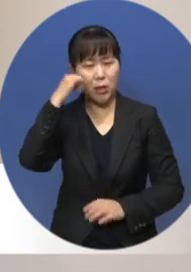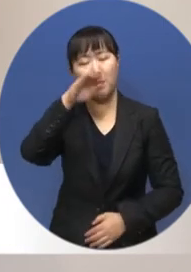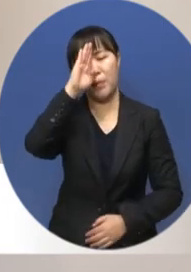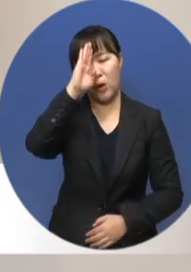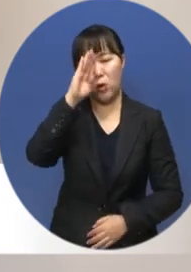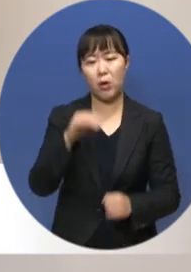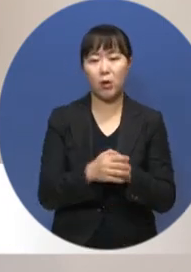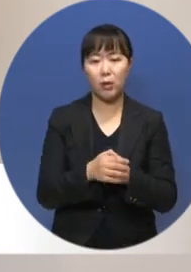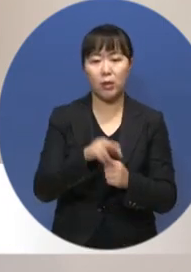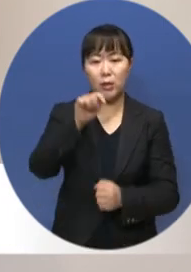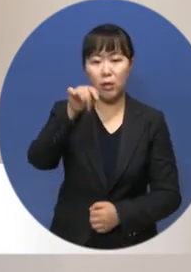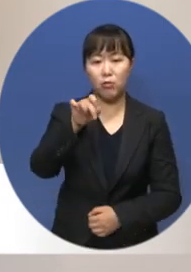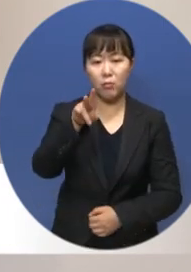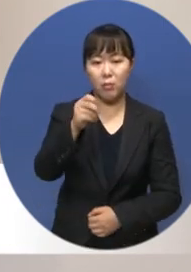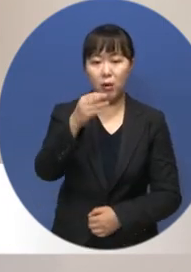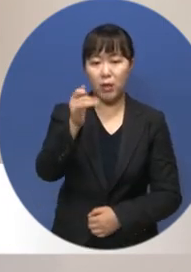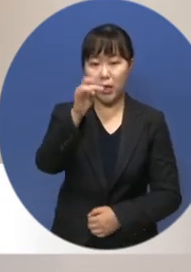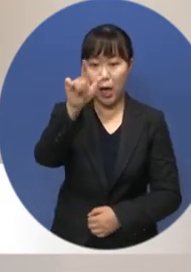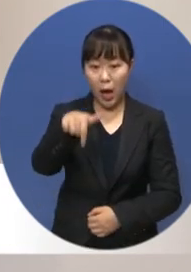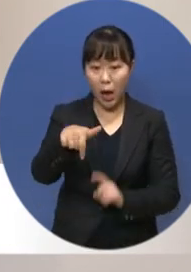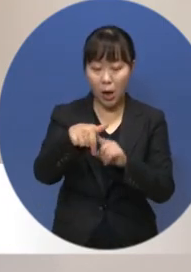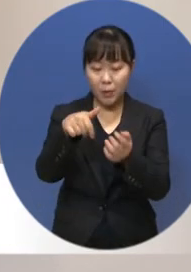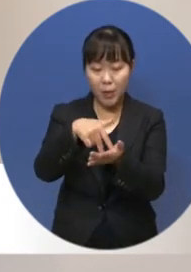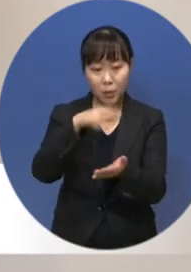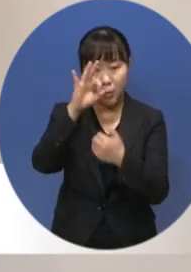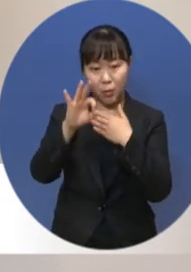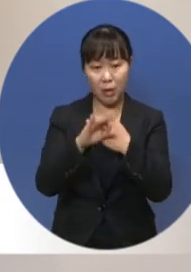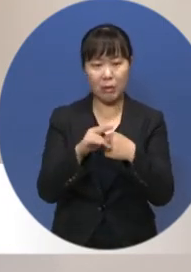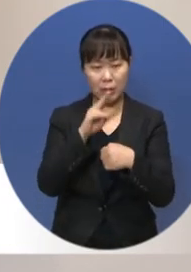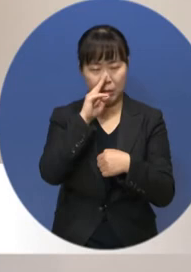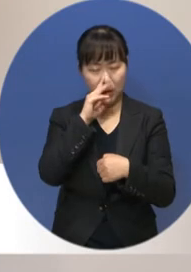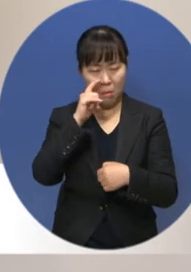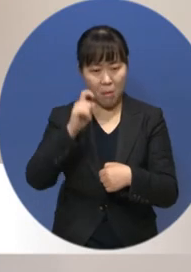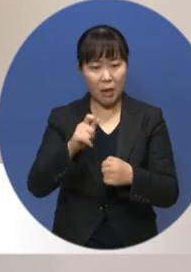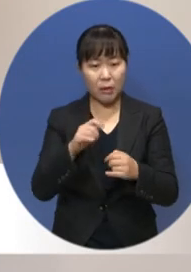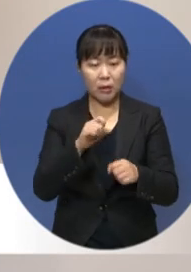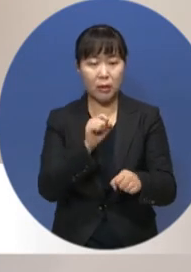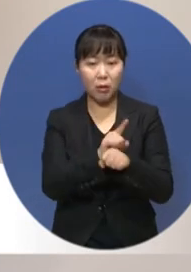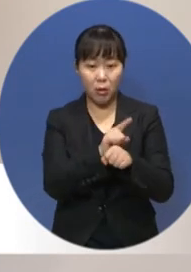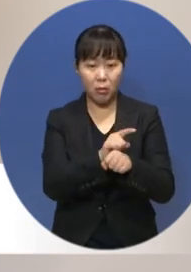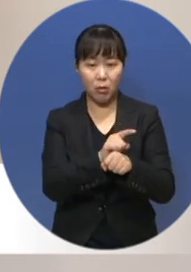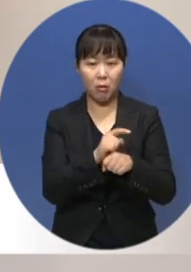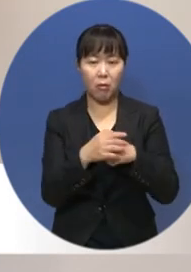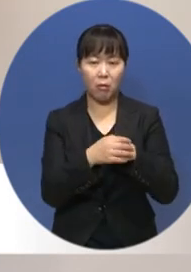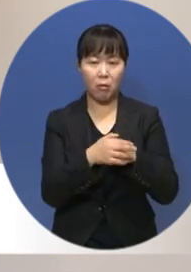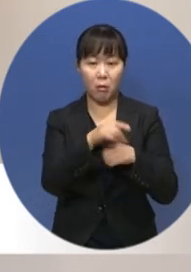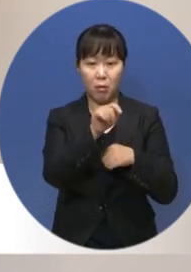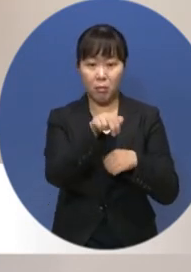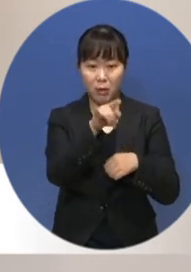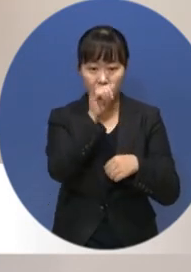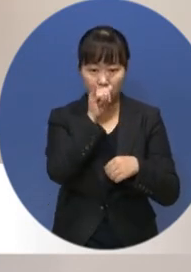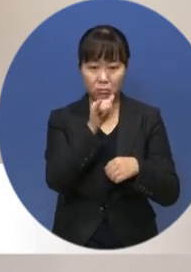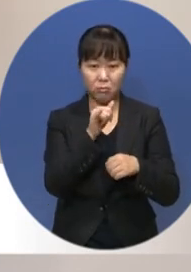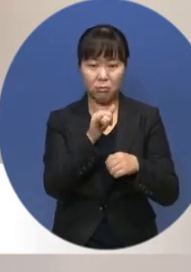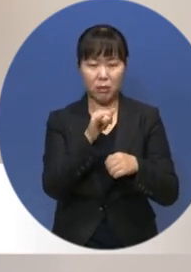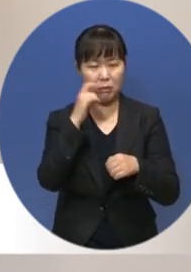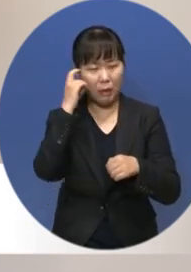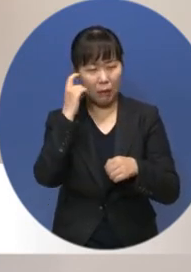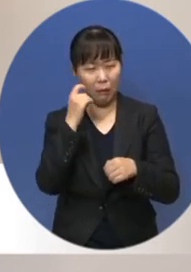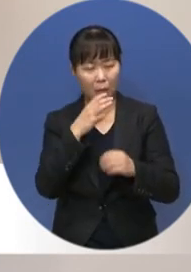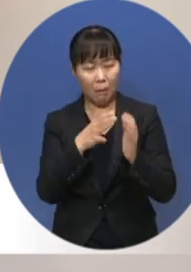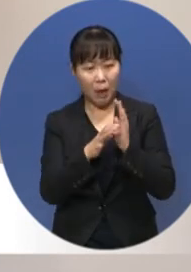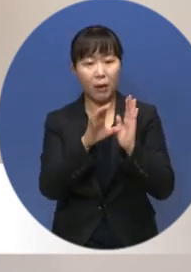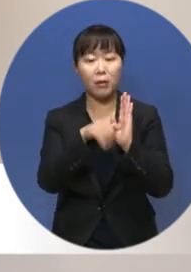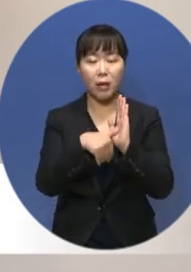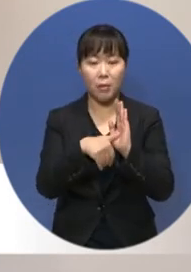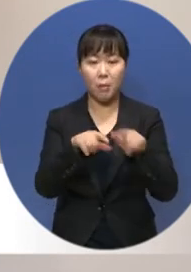병인데 사주 명리학적 관점에서 질투심이 강한 성격은 겁재가 있으면서 식상관이 과다한